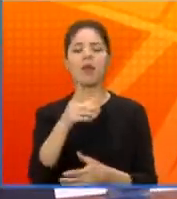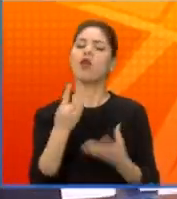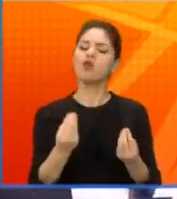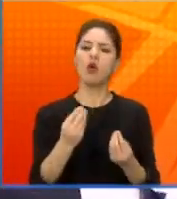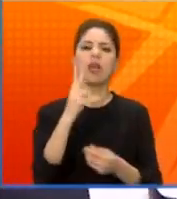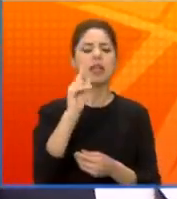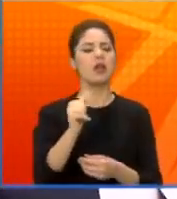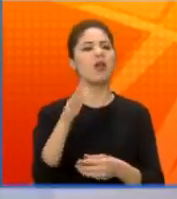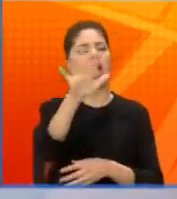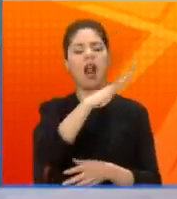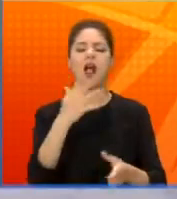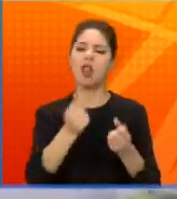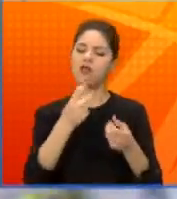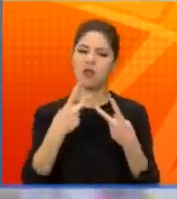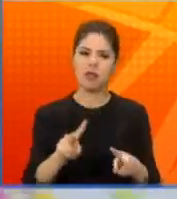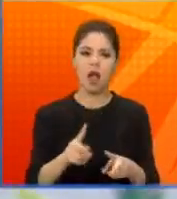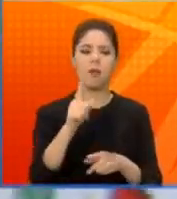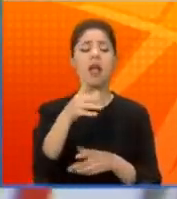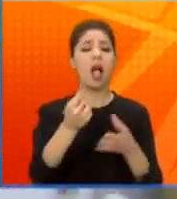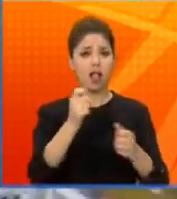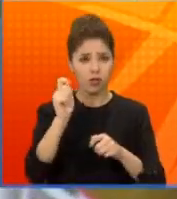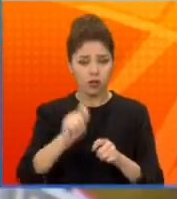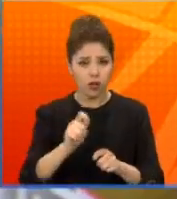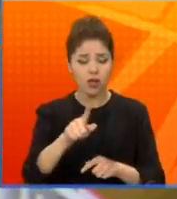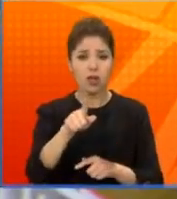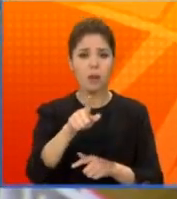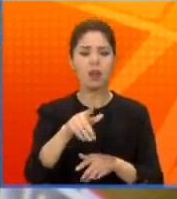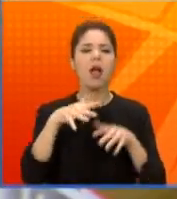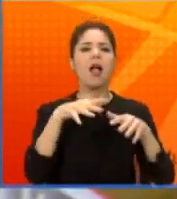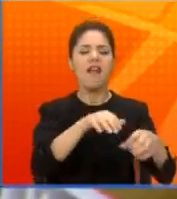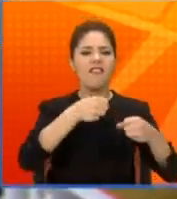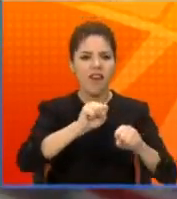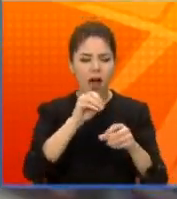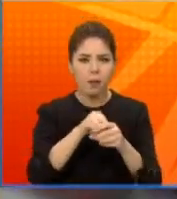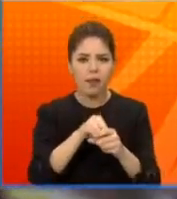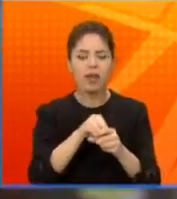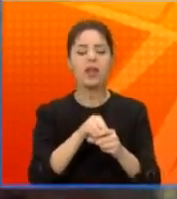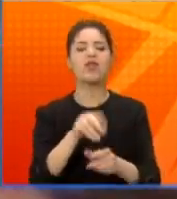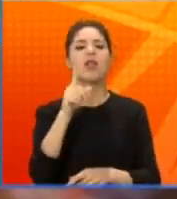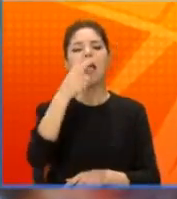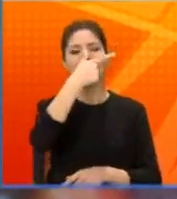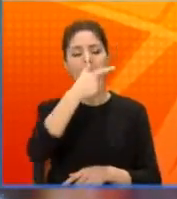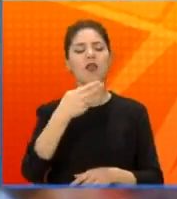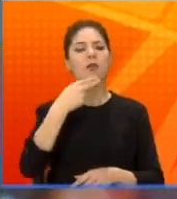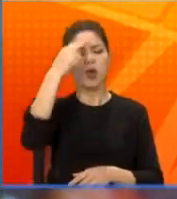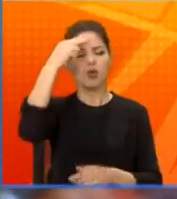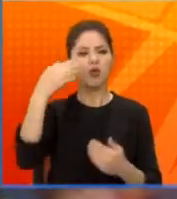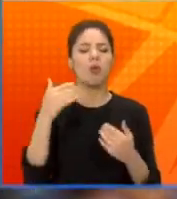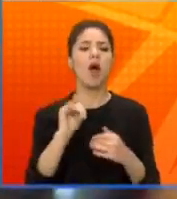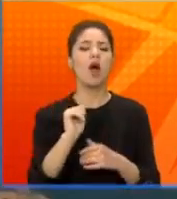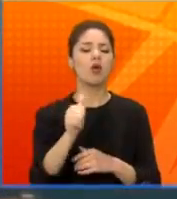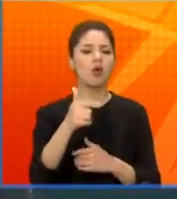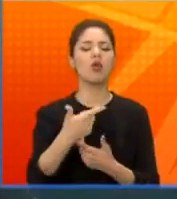günde yapsın alışverişini. Alışveriş yapılırken yoğunluğun önüne geçilebilmesi için Perşembe ve Cuma günü de bakkal